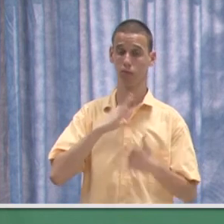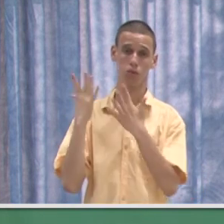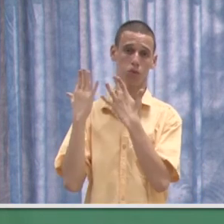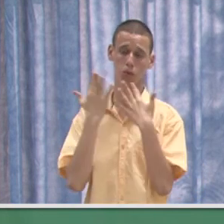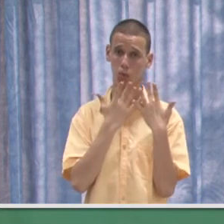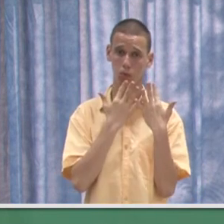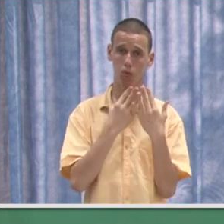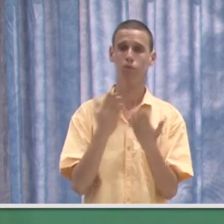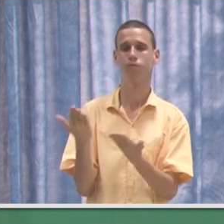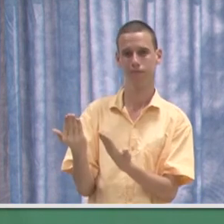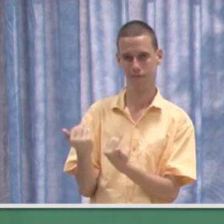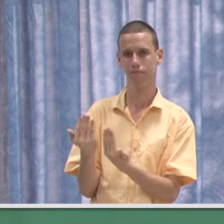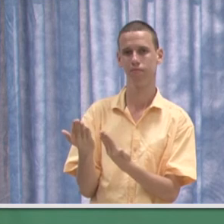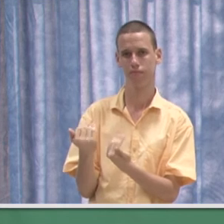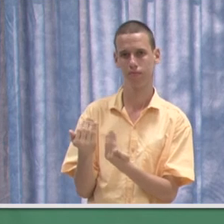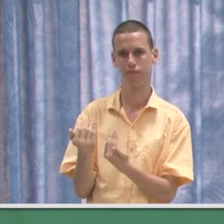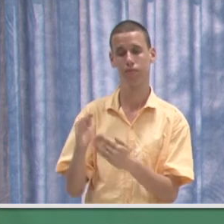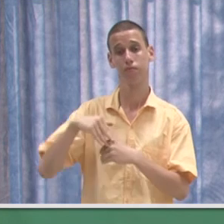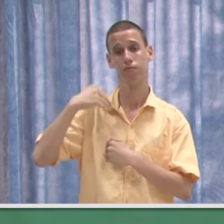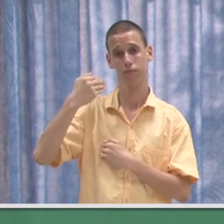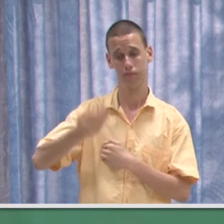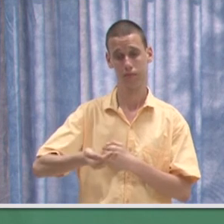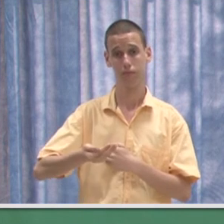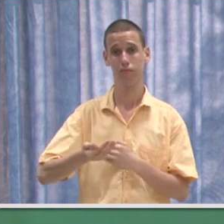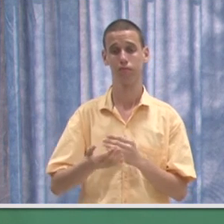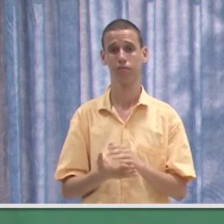l'événement. Est-ce qu'on est avant capable de sortir là-dedans à cause, pour le moment, nous pas encore dans